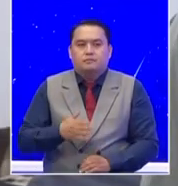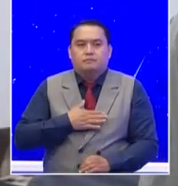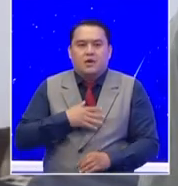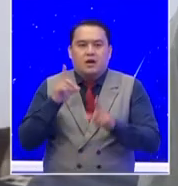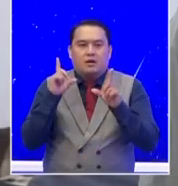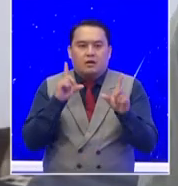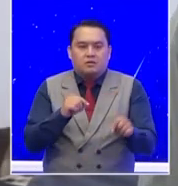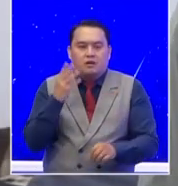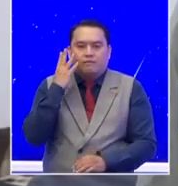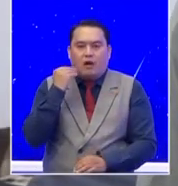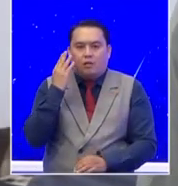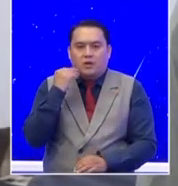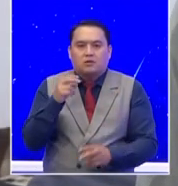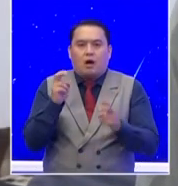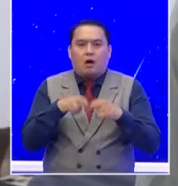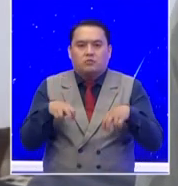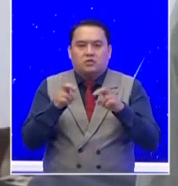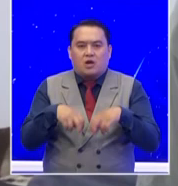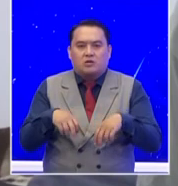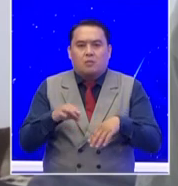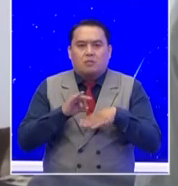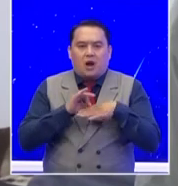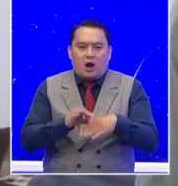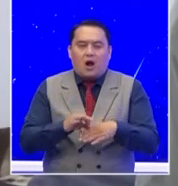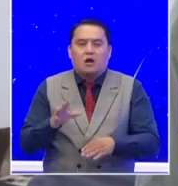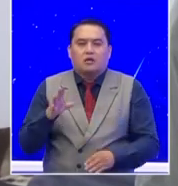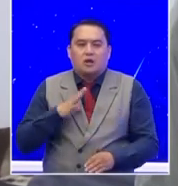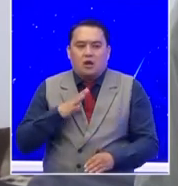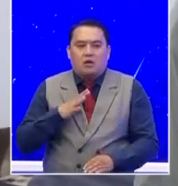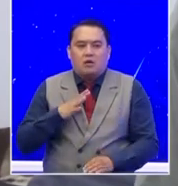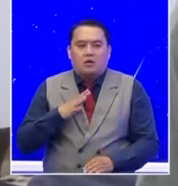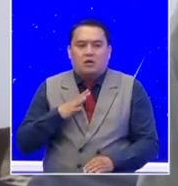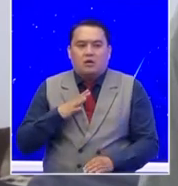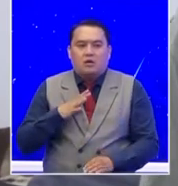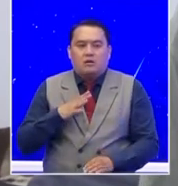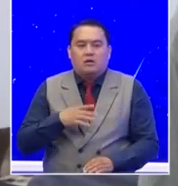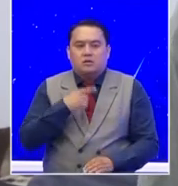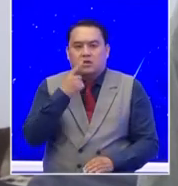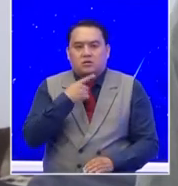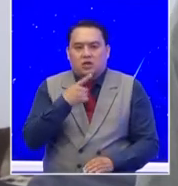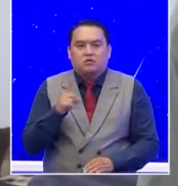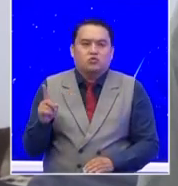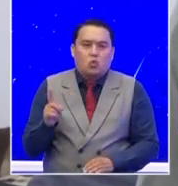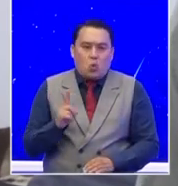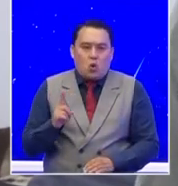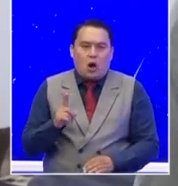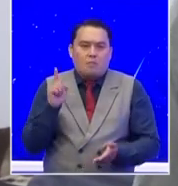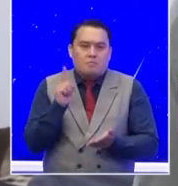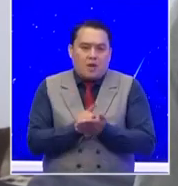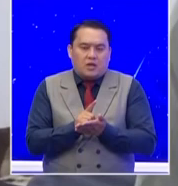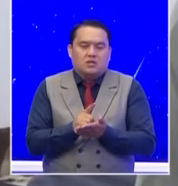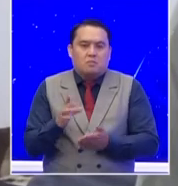прошла обследование проходили мы заходили к эндокринологов она нам сказала что должны были